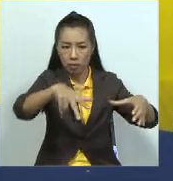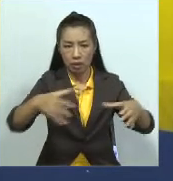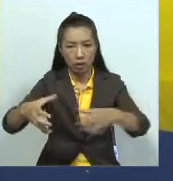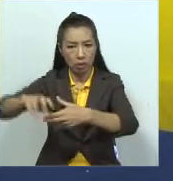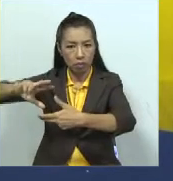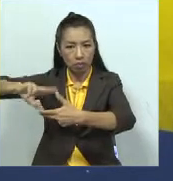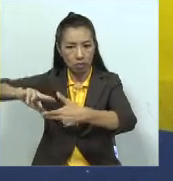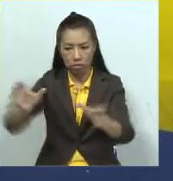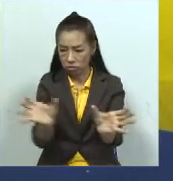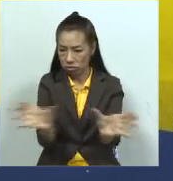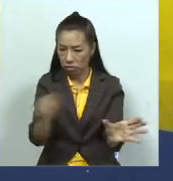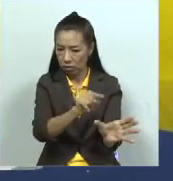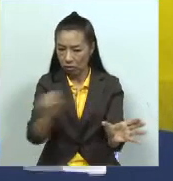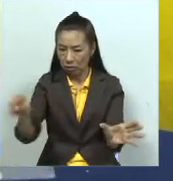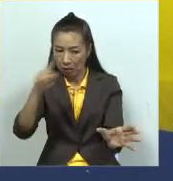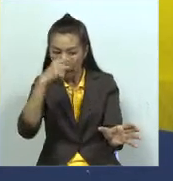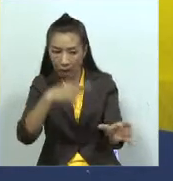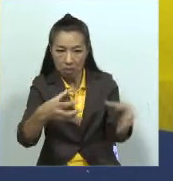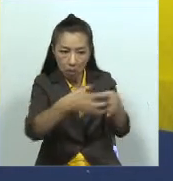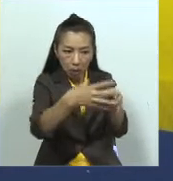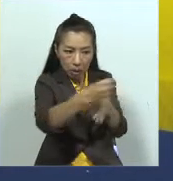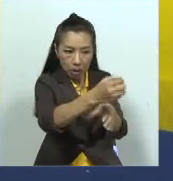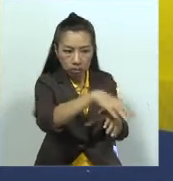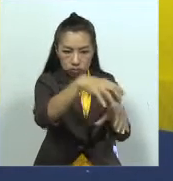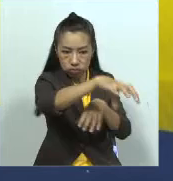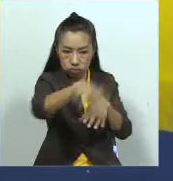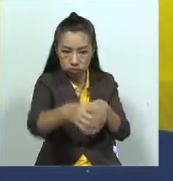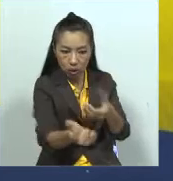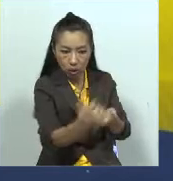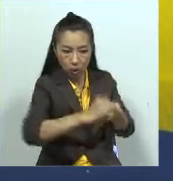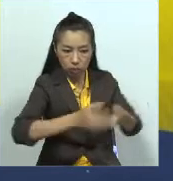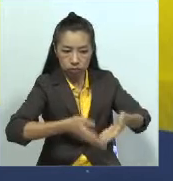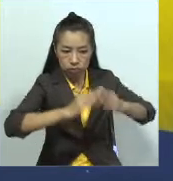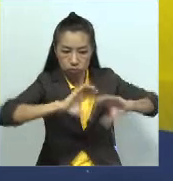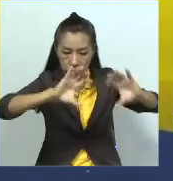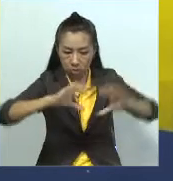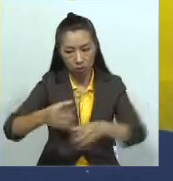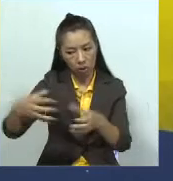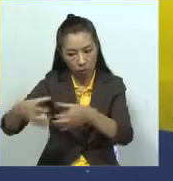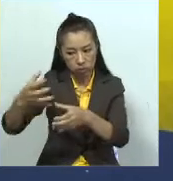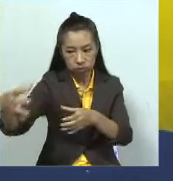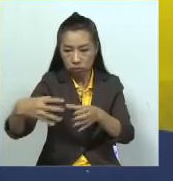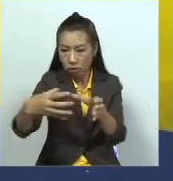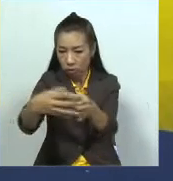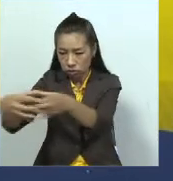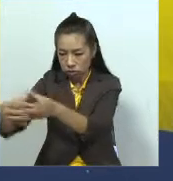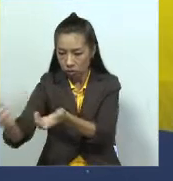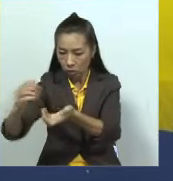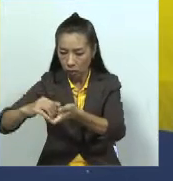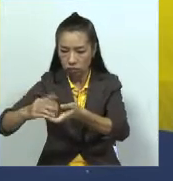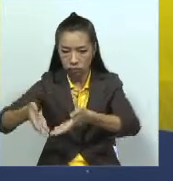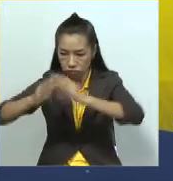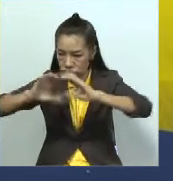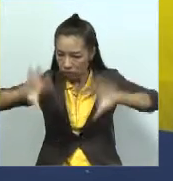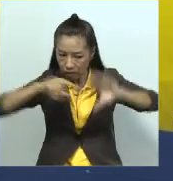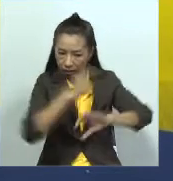พลังประชารัฐใครจะสามารถรวบรวมเสียงจัดตั้งรัฐบาลได้นะคะซึ่งตัวแปรสำคัญก็อยู่ที่พรรคการเมืองขนาดเล็กบางพรรคก็